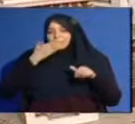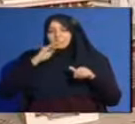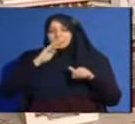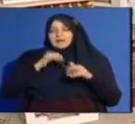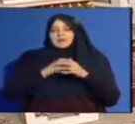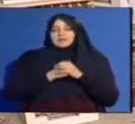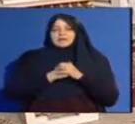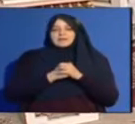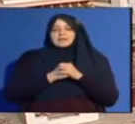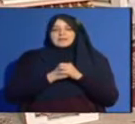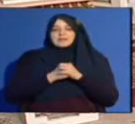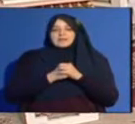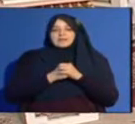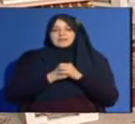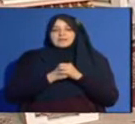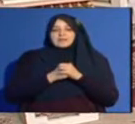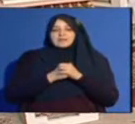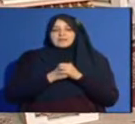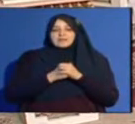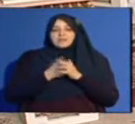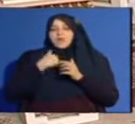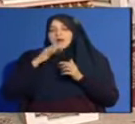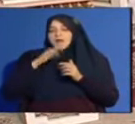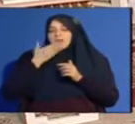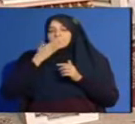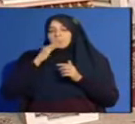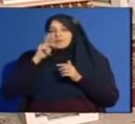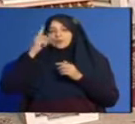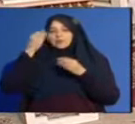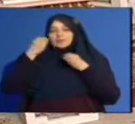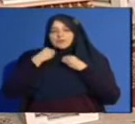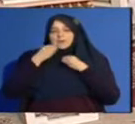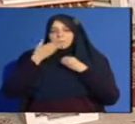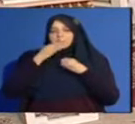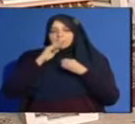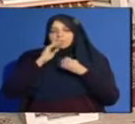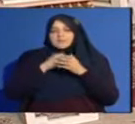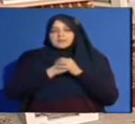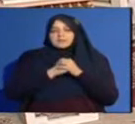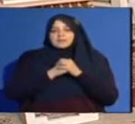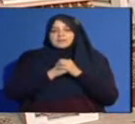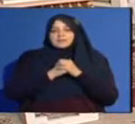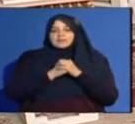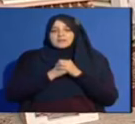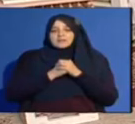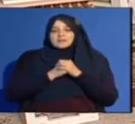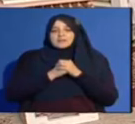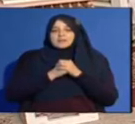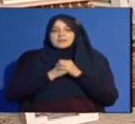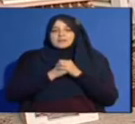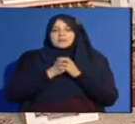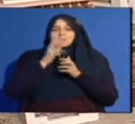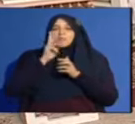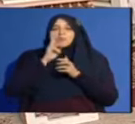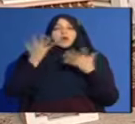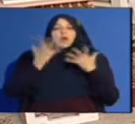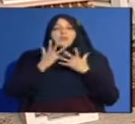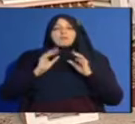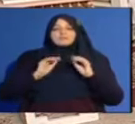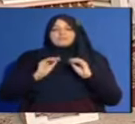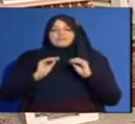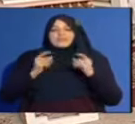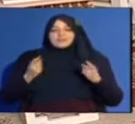رب العالمين بهذا بفضل الله سبحانه وتعالى. ربي يحفظهم لك. بارك الله فيك. وفيك بركة. المشكلة هنا كيفاش راح تربي ولادك؟